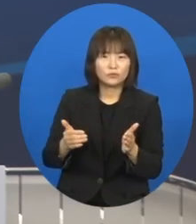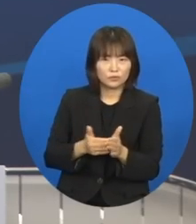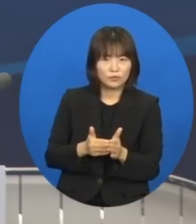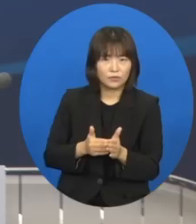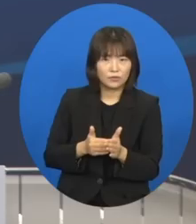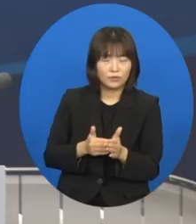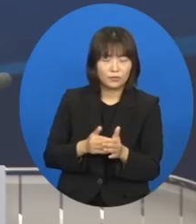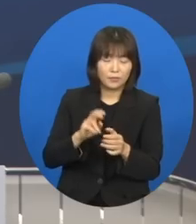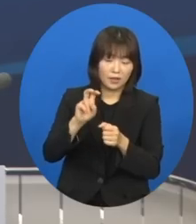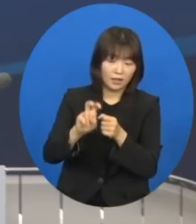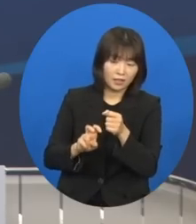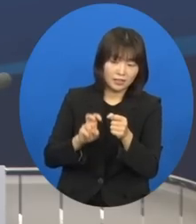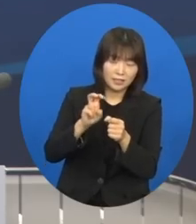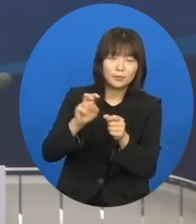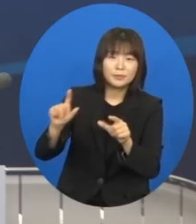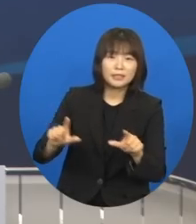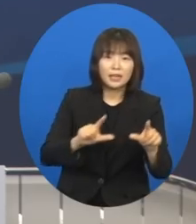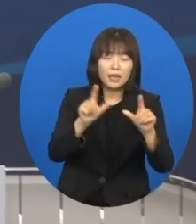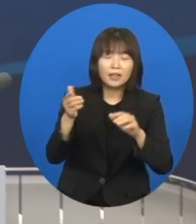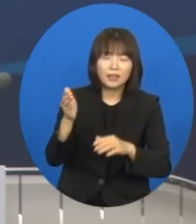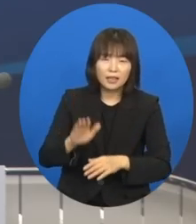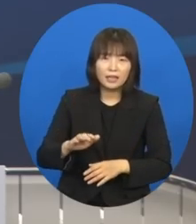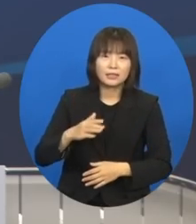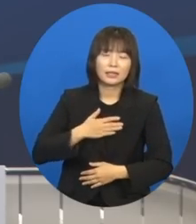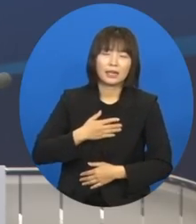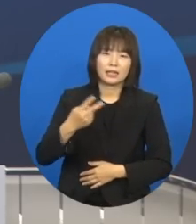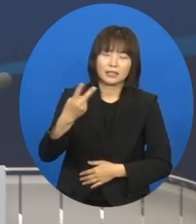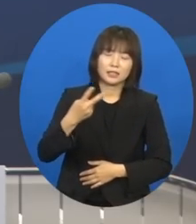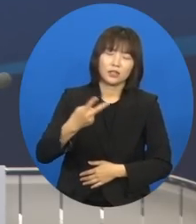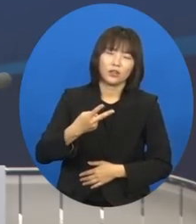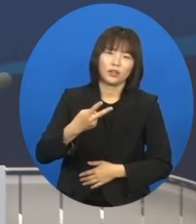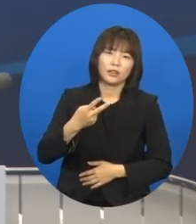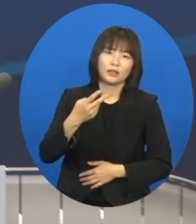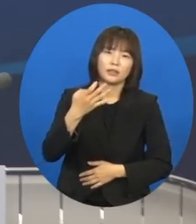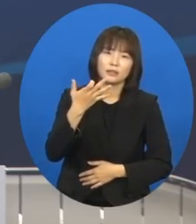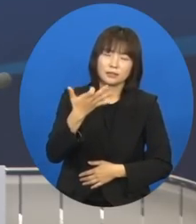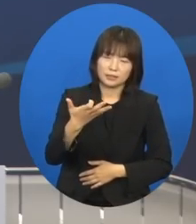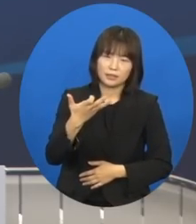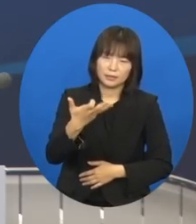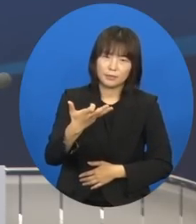20년을 살아왔는데 제가 2018년 말부터